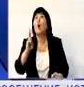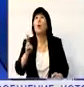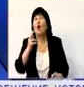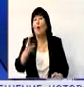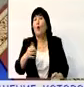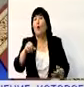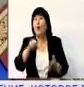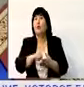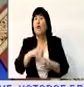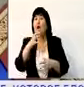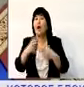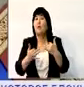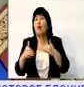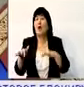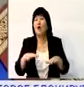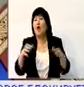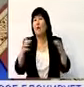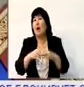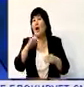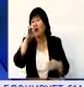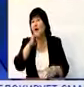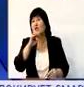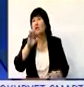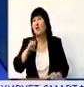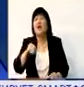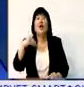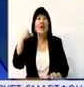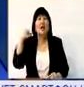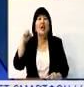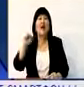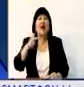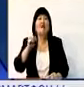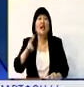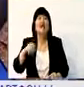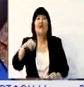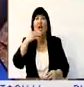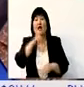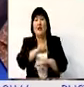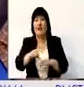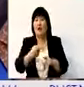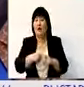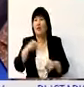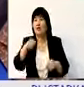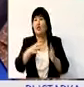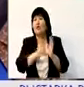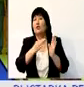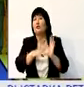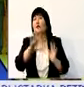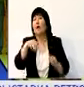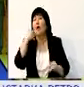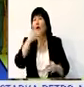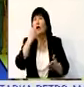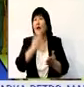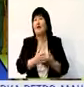Он в составе миротворческого батальона «Казбат» служил на таджикско-афганской границе. Подвиг «Казбата» 1995 года